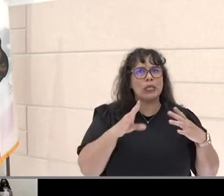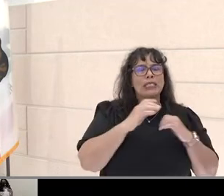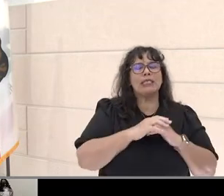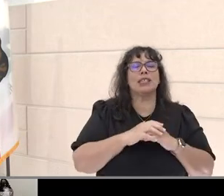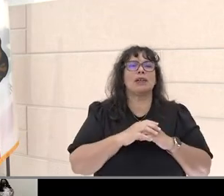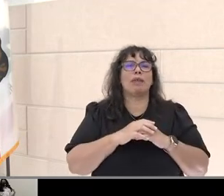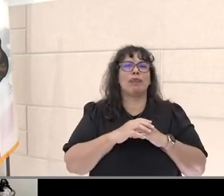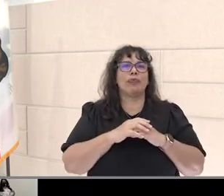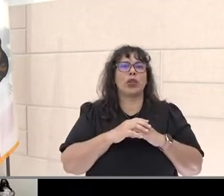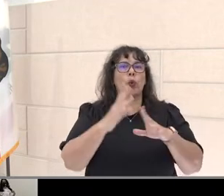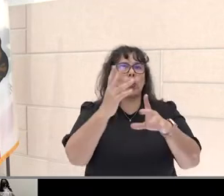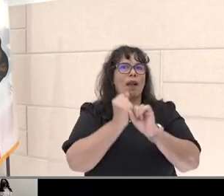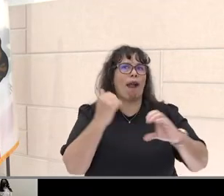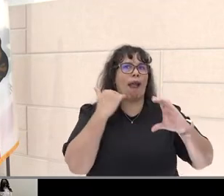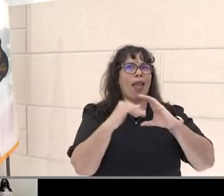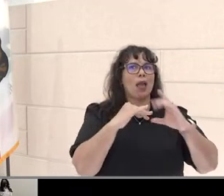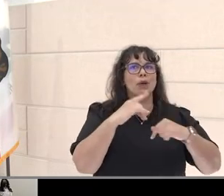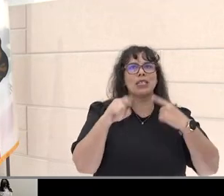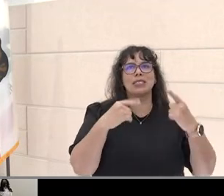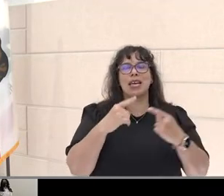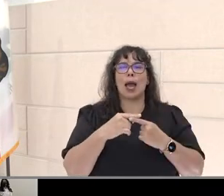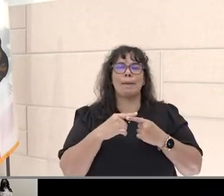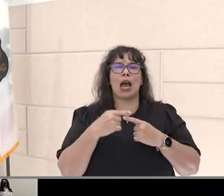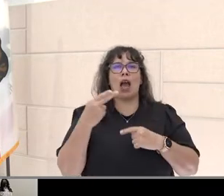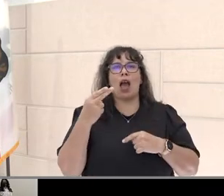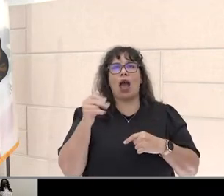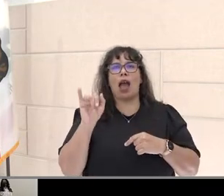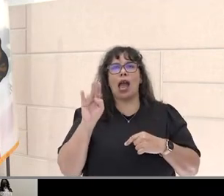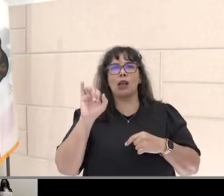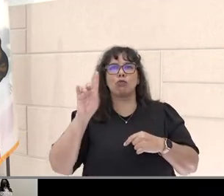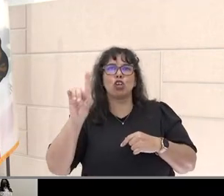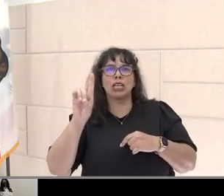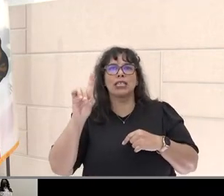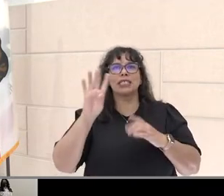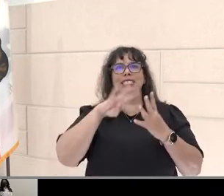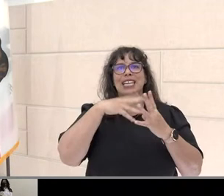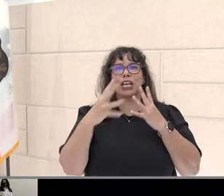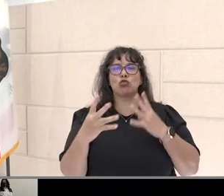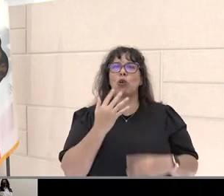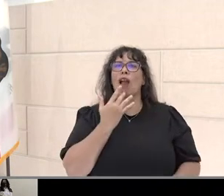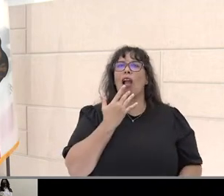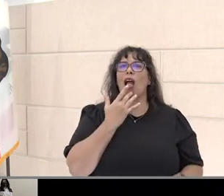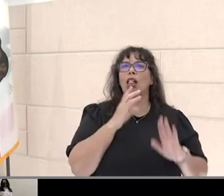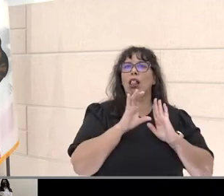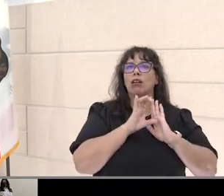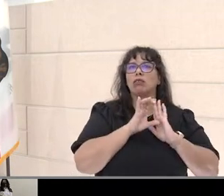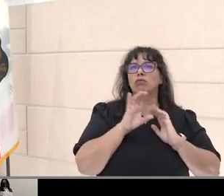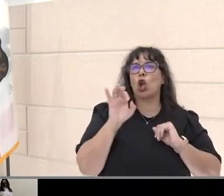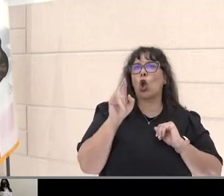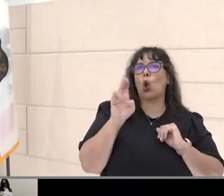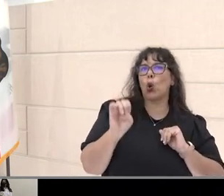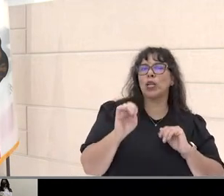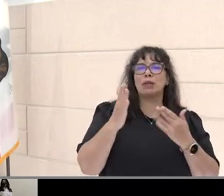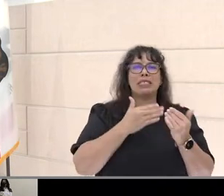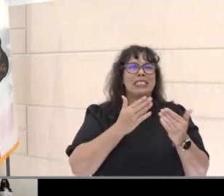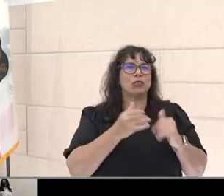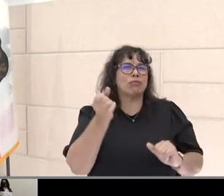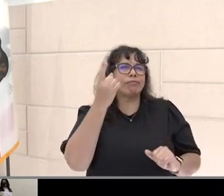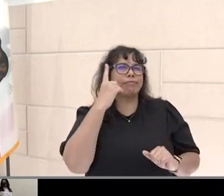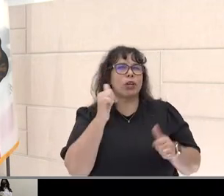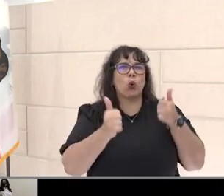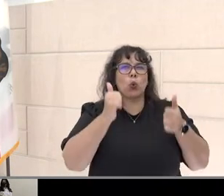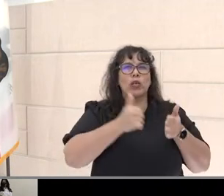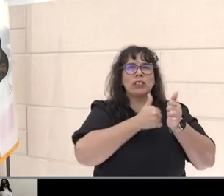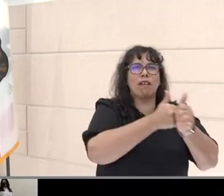สิตนังบานฟื้นตำแหน่งตำนงจมวยซะมุ่งนังซะตลับโจเรียนวิ่งหายยังปรับเกี่ยวยุลธาในปีในโ